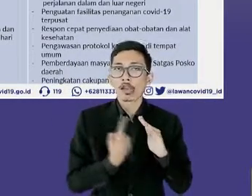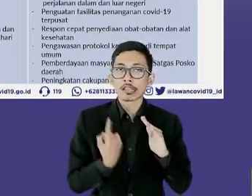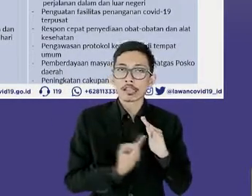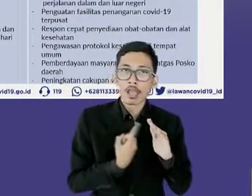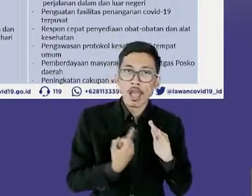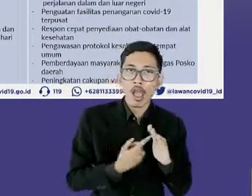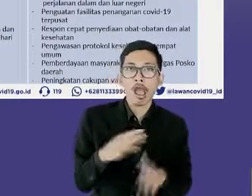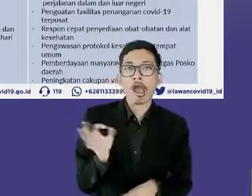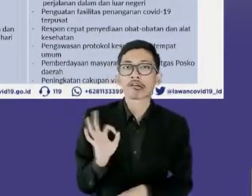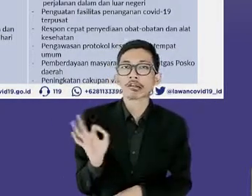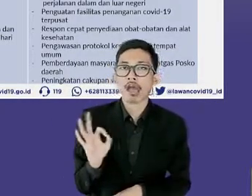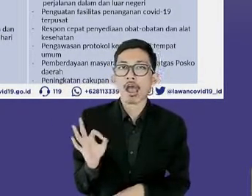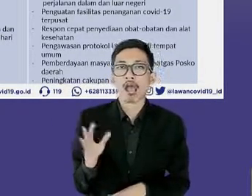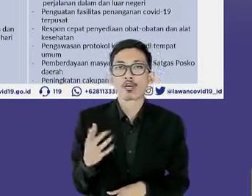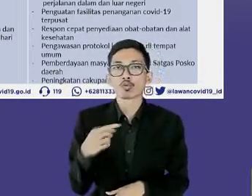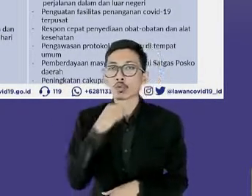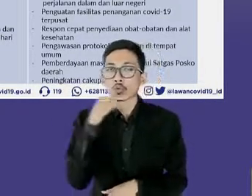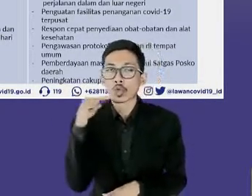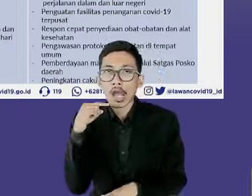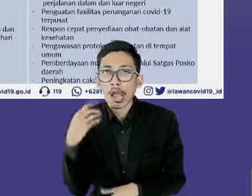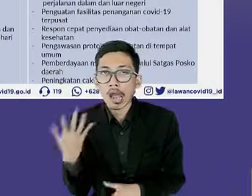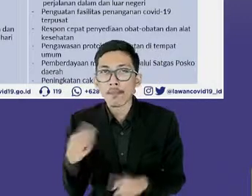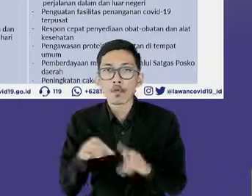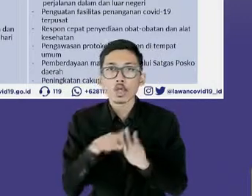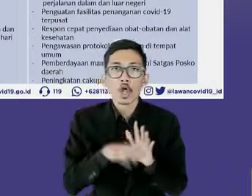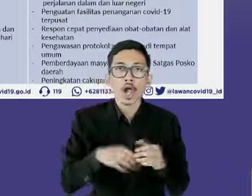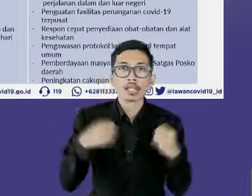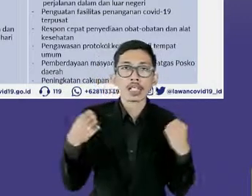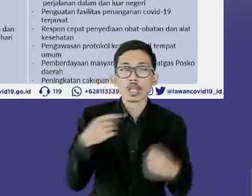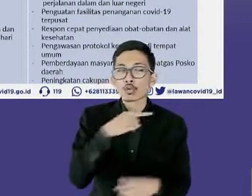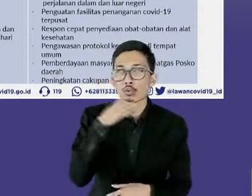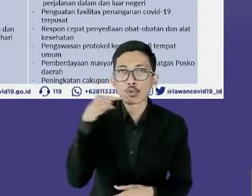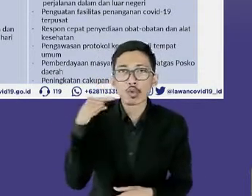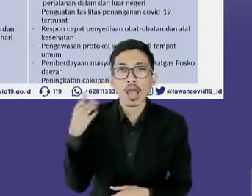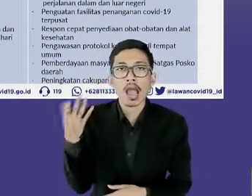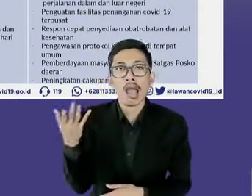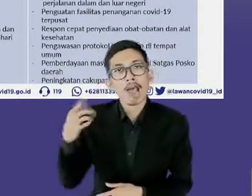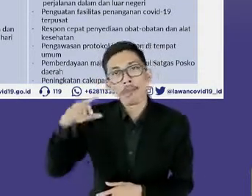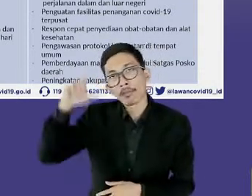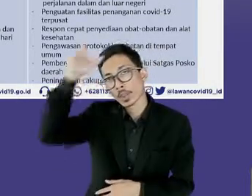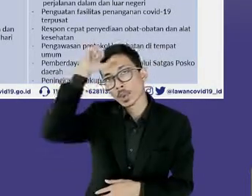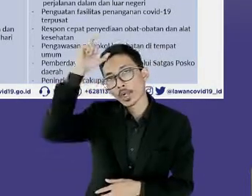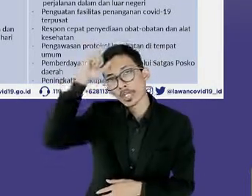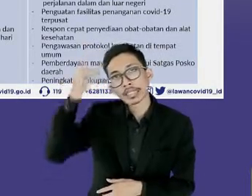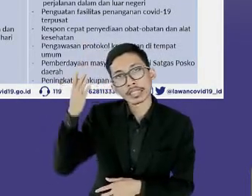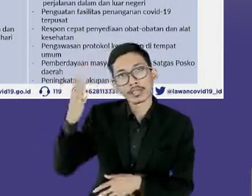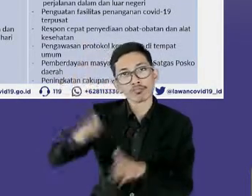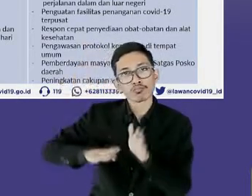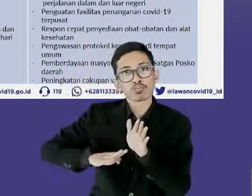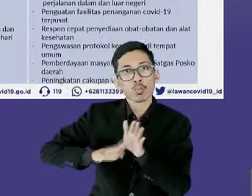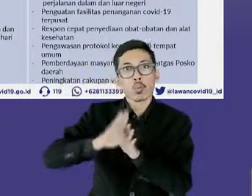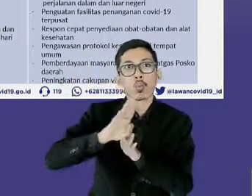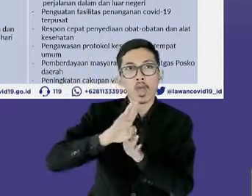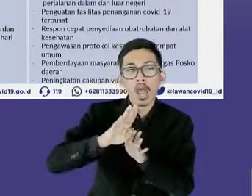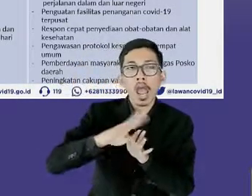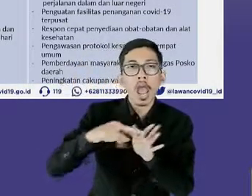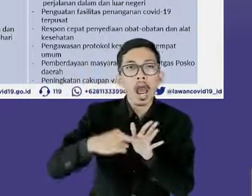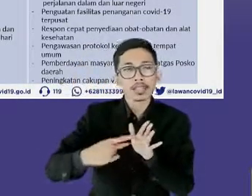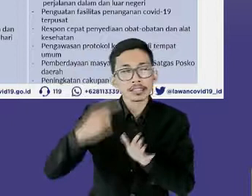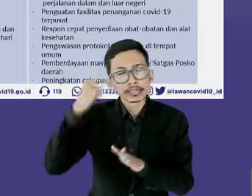dan penerapan protokol kesehatan yang tetap Turki menghadapi lonjakan kasus ini dengan melakukan himbauan